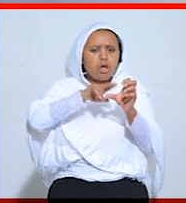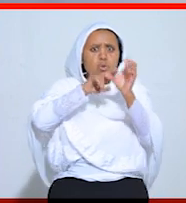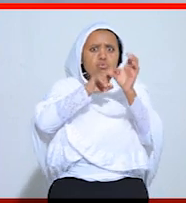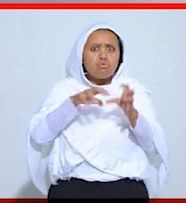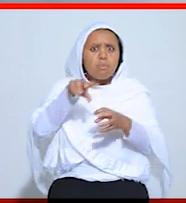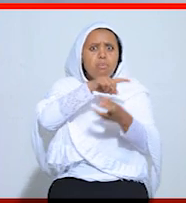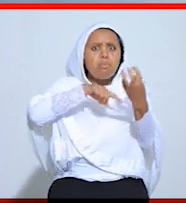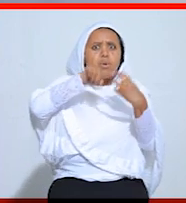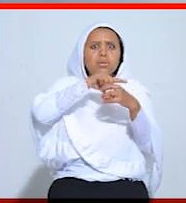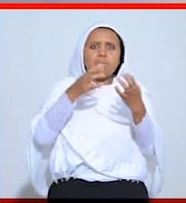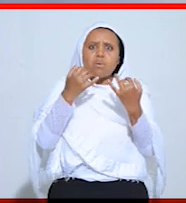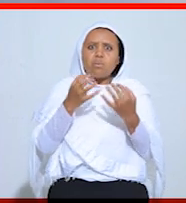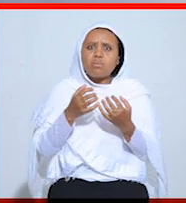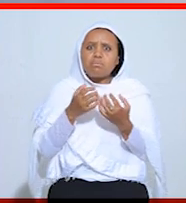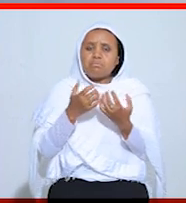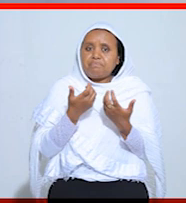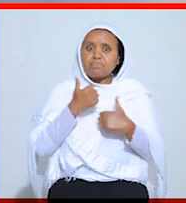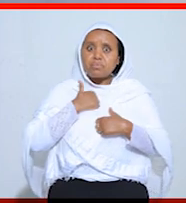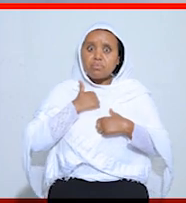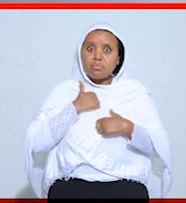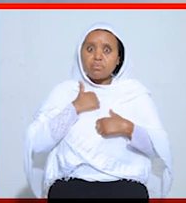ነበረ፣ ሞልተውት ነበረ። እንግዲህ